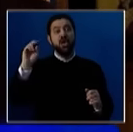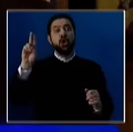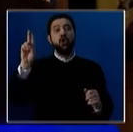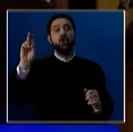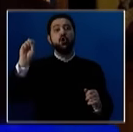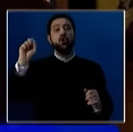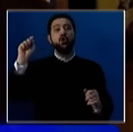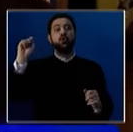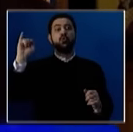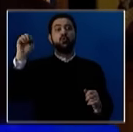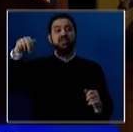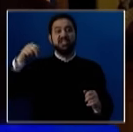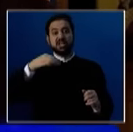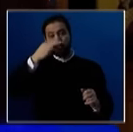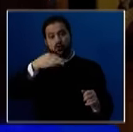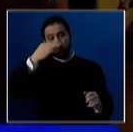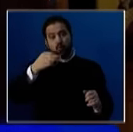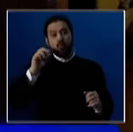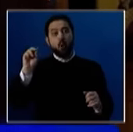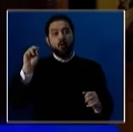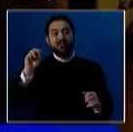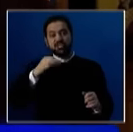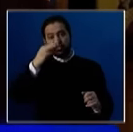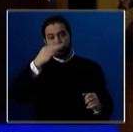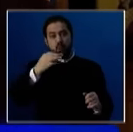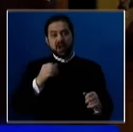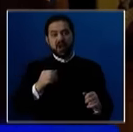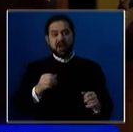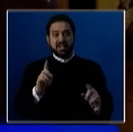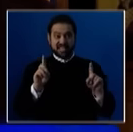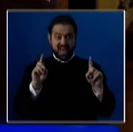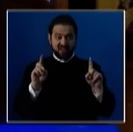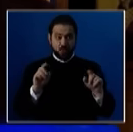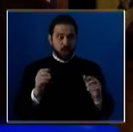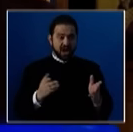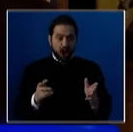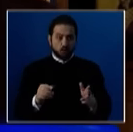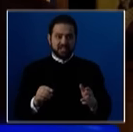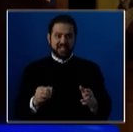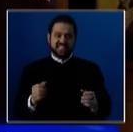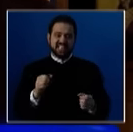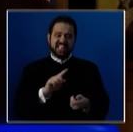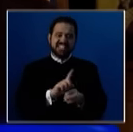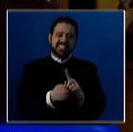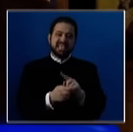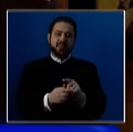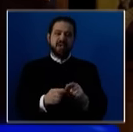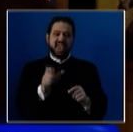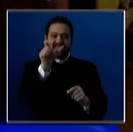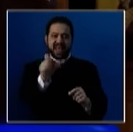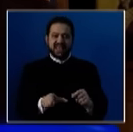cu totul altă identitate și să nu mai semănăm cu Dumnezeu, ci să semănăm cu el, cu